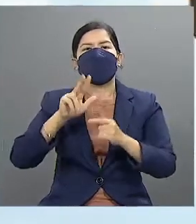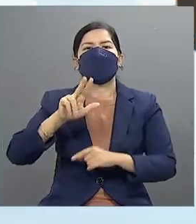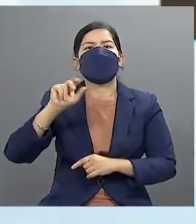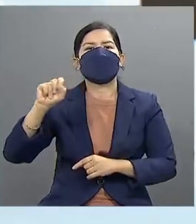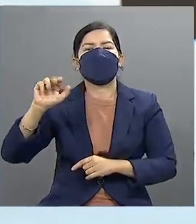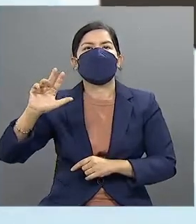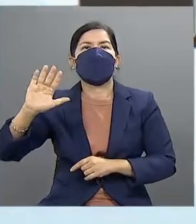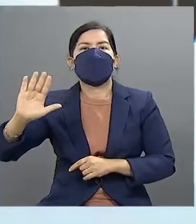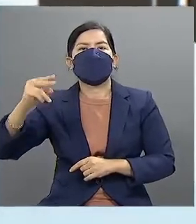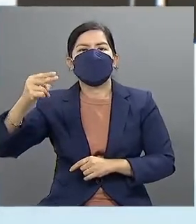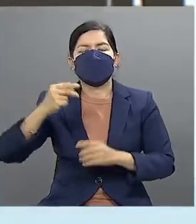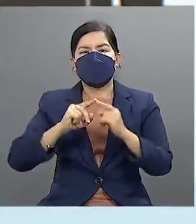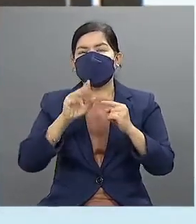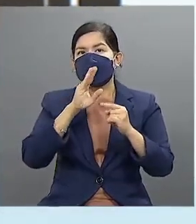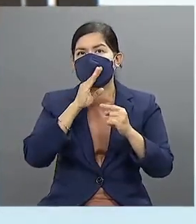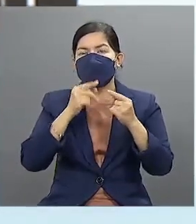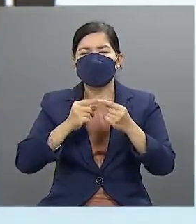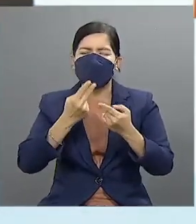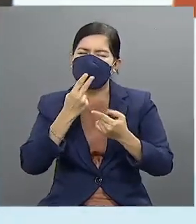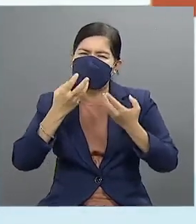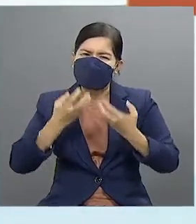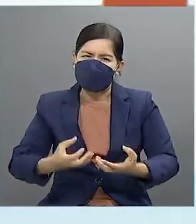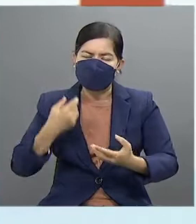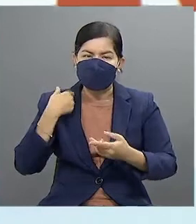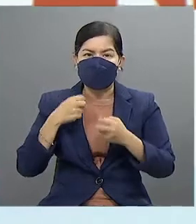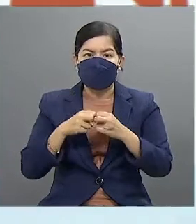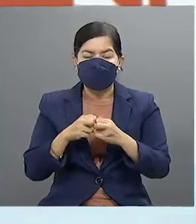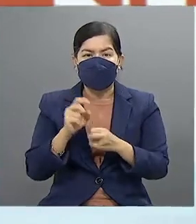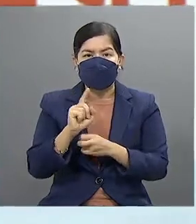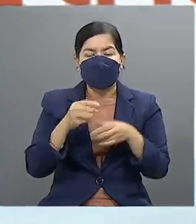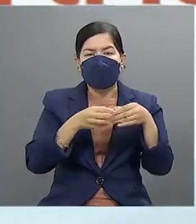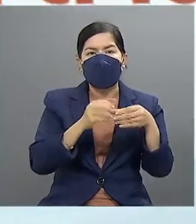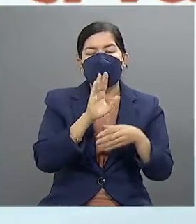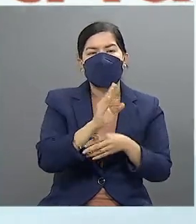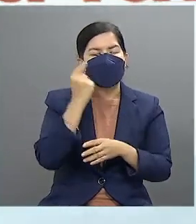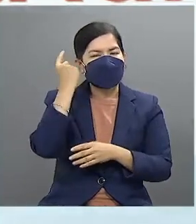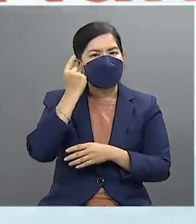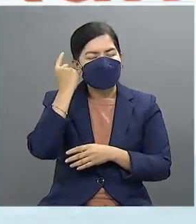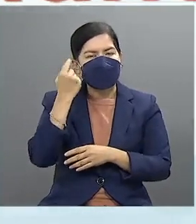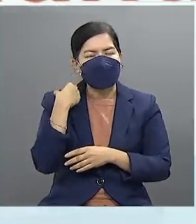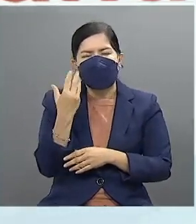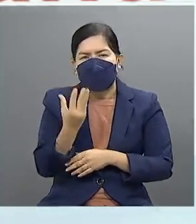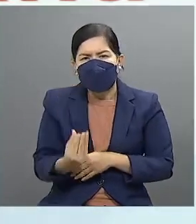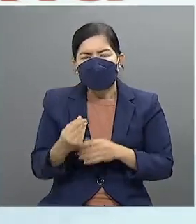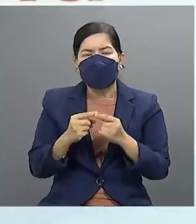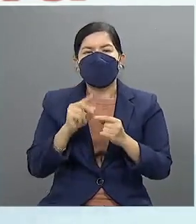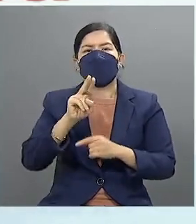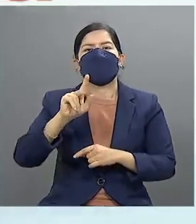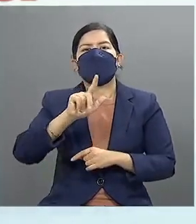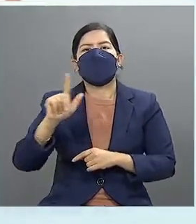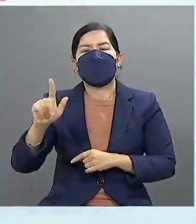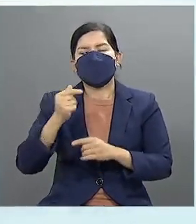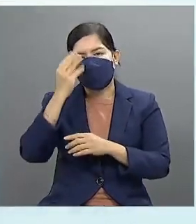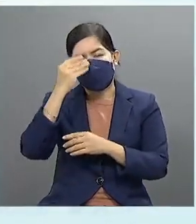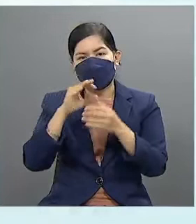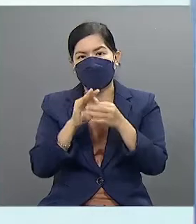แต่ถ้าเป็นกรณีที่แย่นะคะนักท่องเที่ยวต่างชาติจะเหลืออยู่ที่2ล้านคนเท่านั้นค่ะเพราะว่าการท่องเที่ยวเนี่ยนะคะมัน